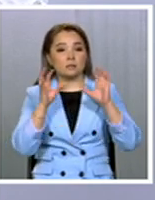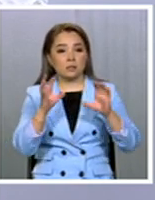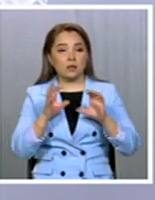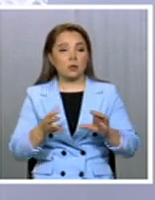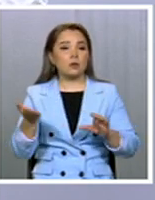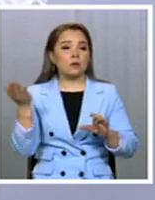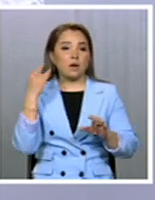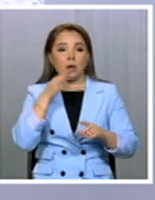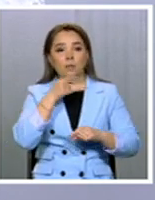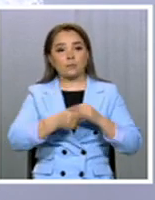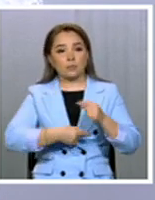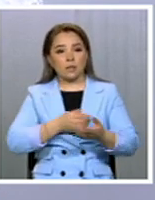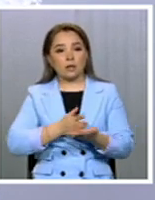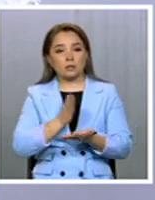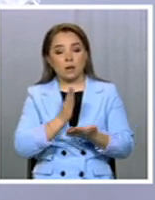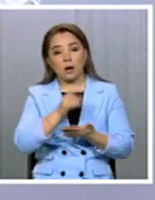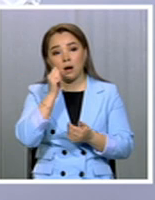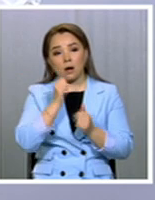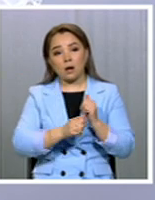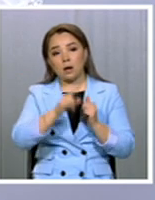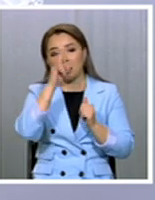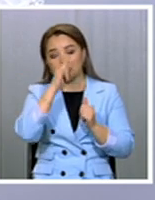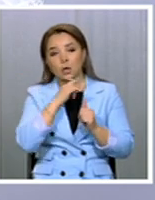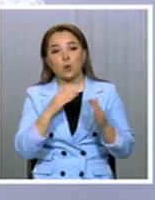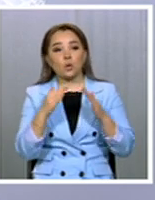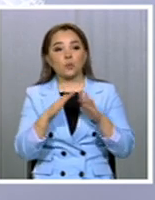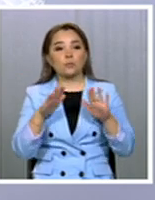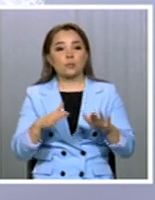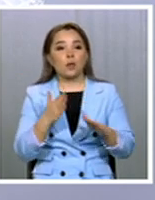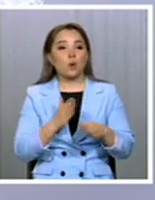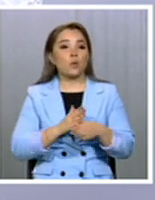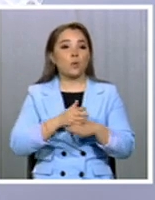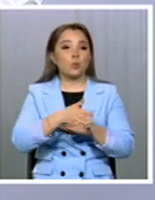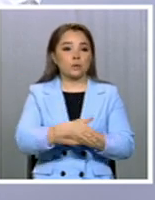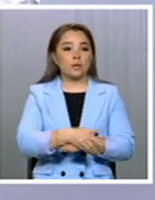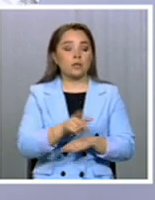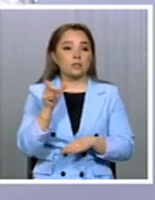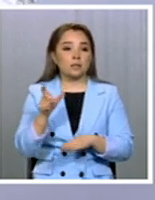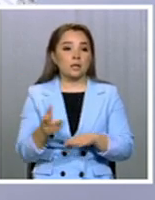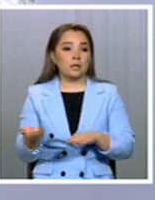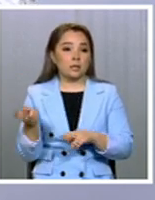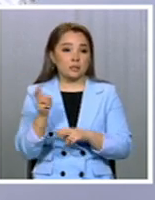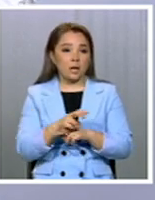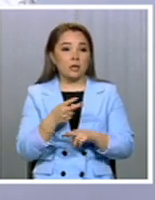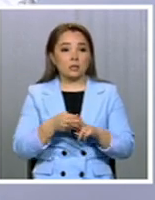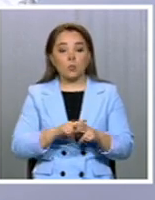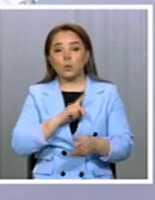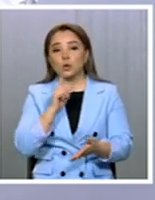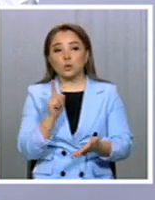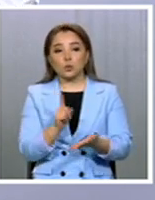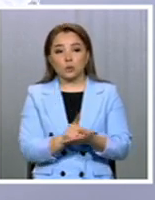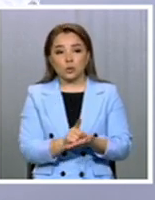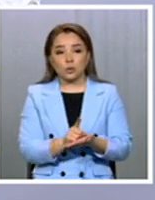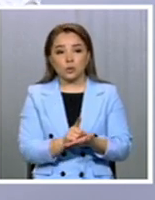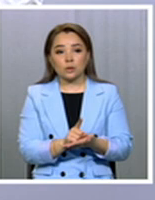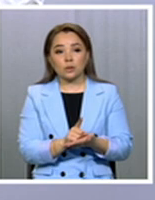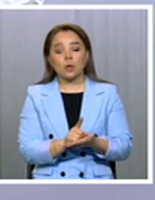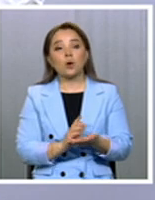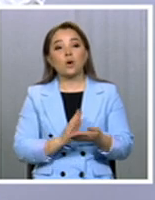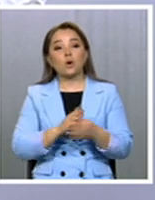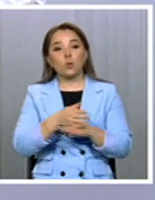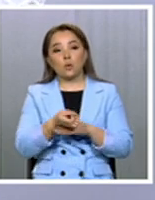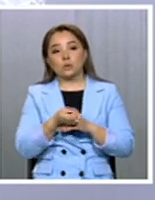жатыр. Әрбір қазақтың үйіне келген қонақ міндетті түрде